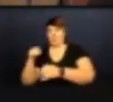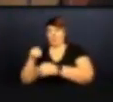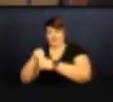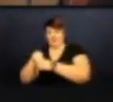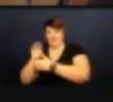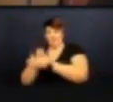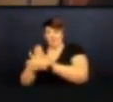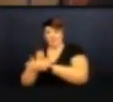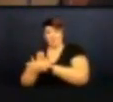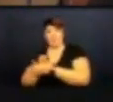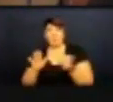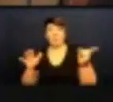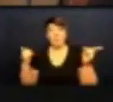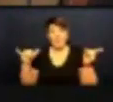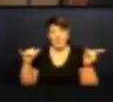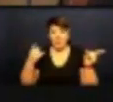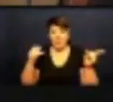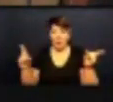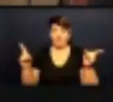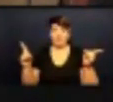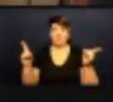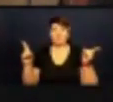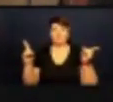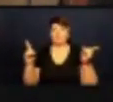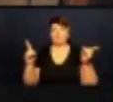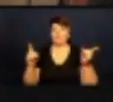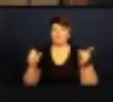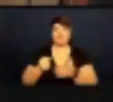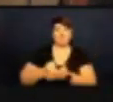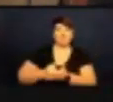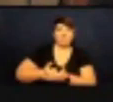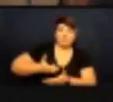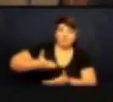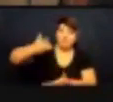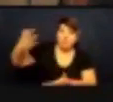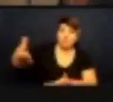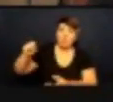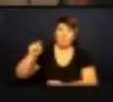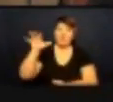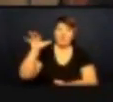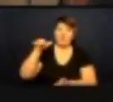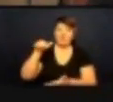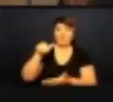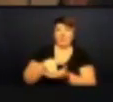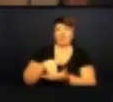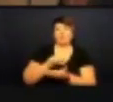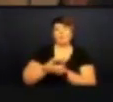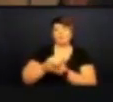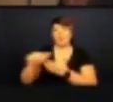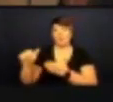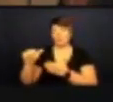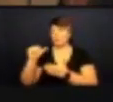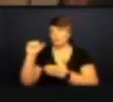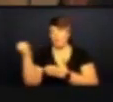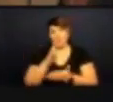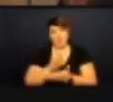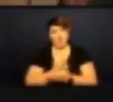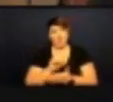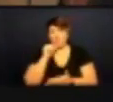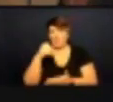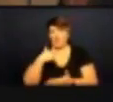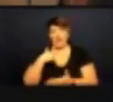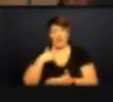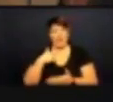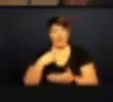Na vitu kama vile viwanja vya kuchezea pia vinapaswa kuangaziwa, wala sio tu